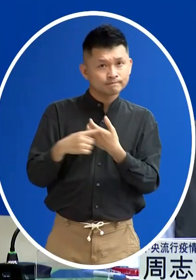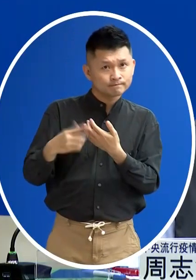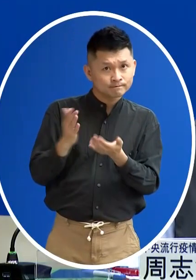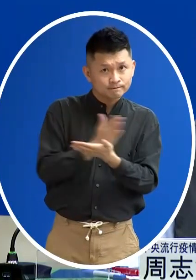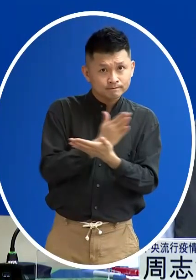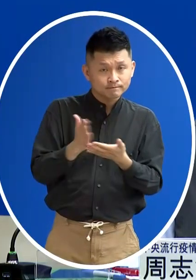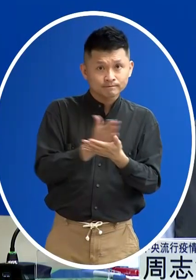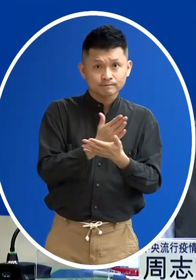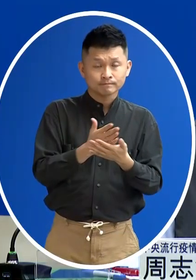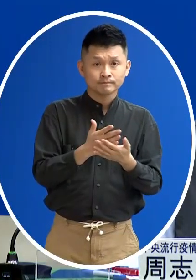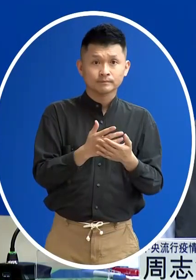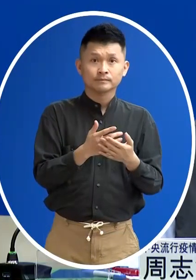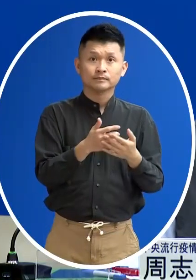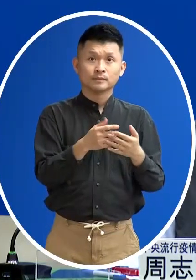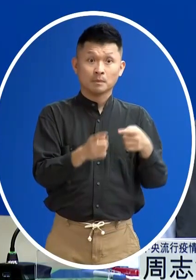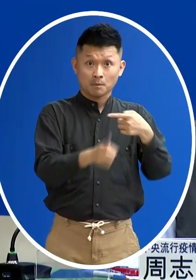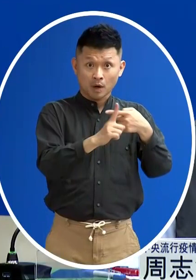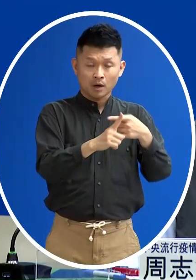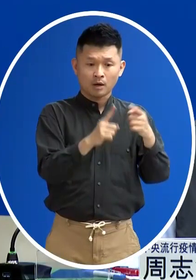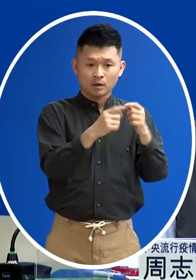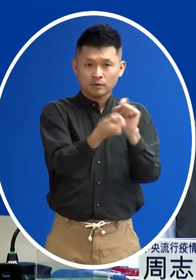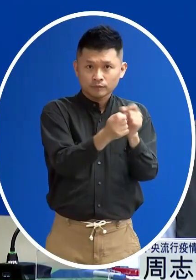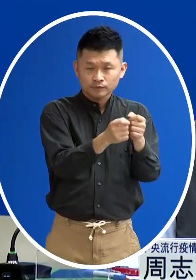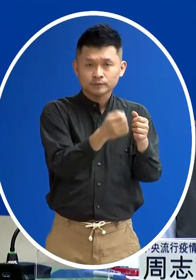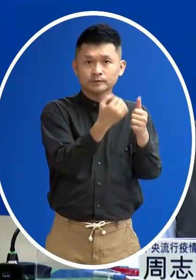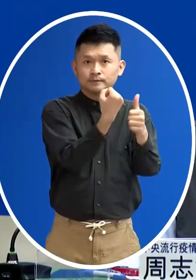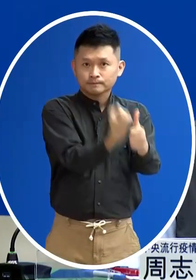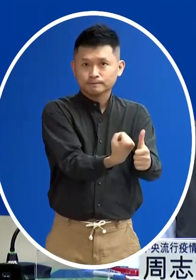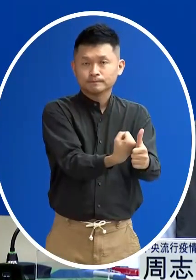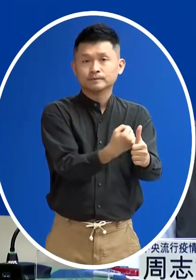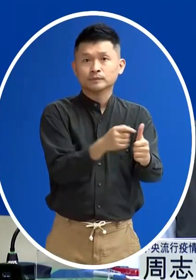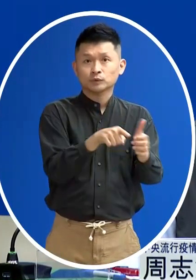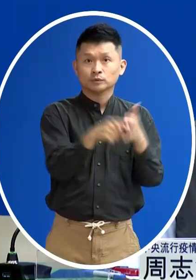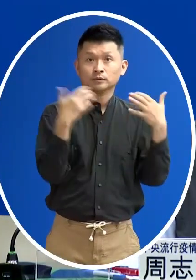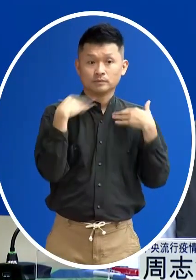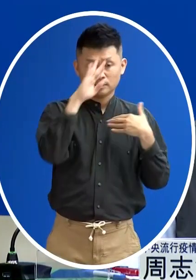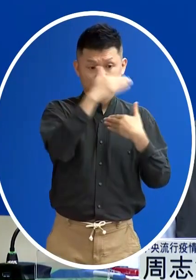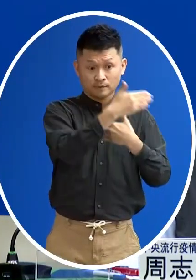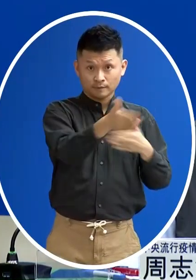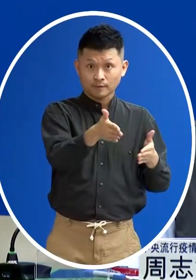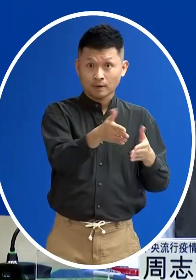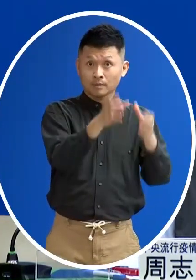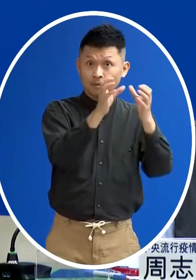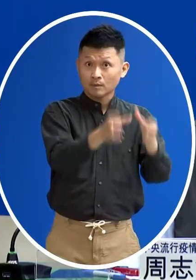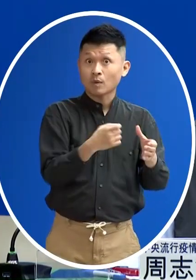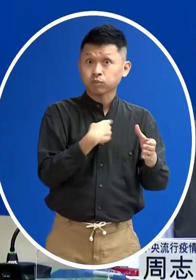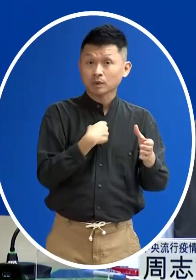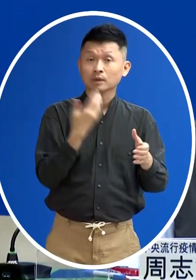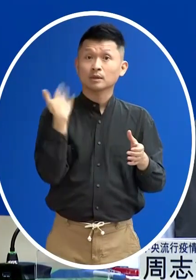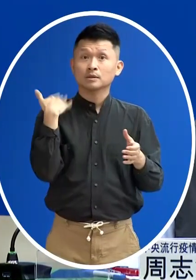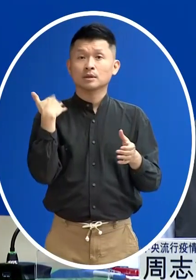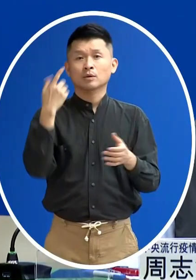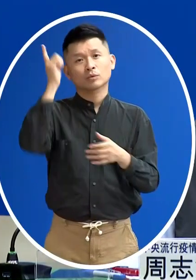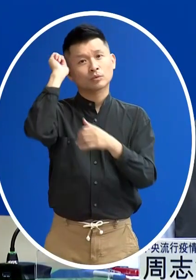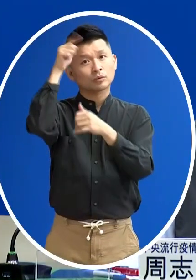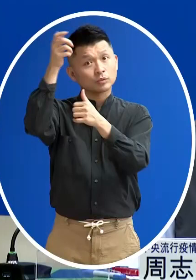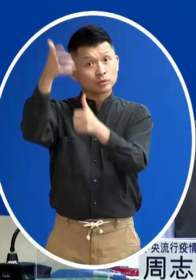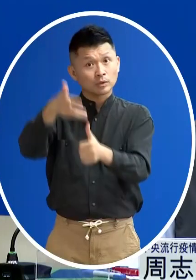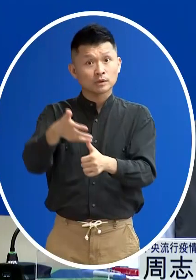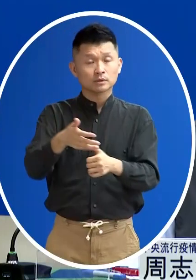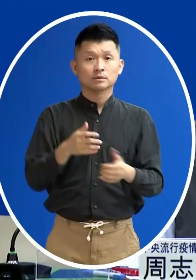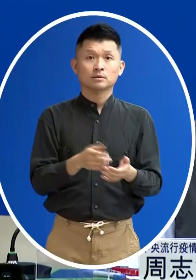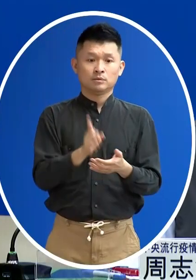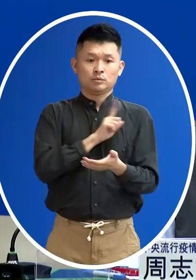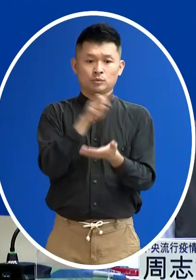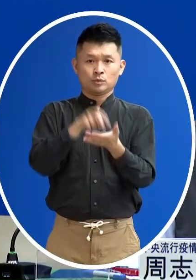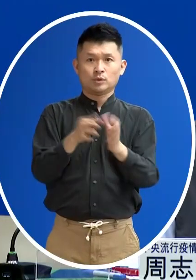以就地收治的一个情形，所以我们把专责病房的设置呢，除了说先前的过去都是传统上就是划定